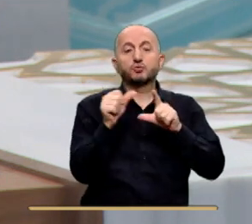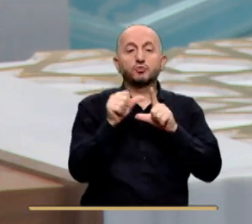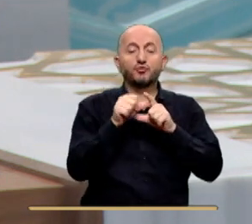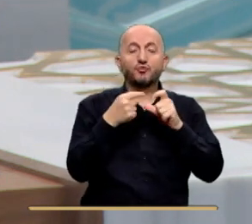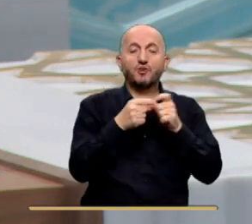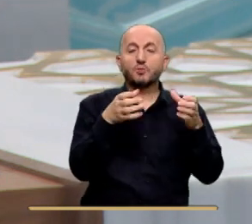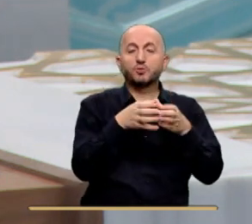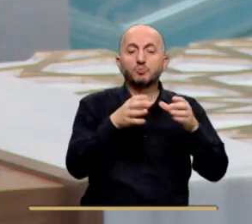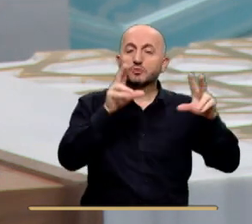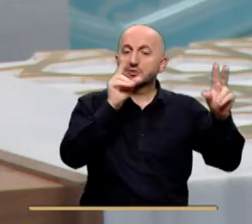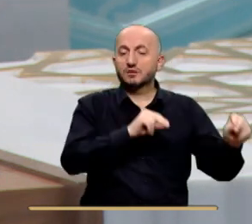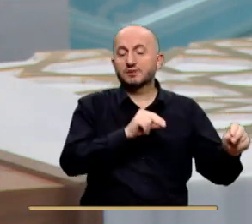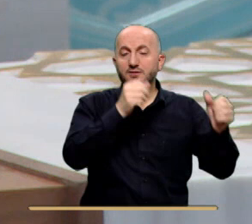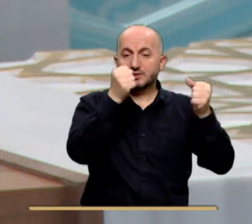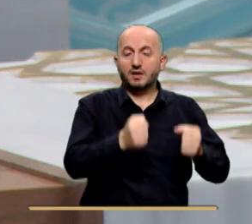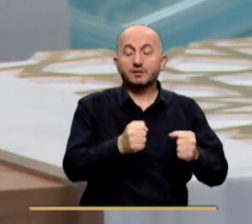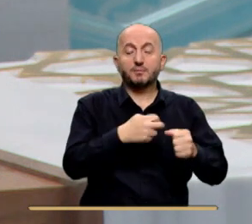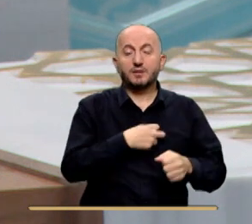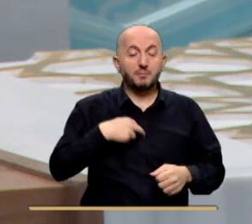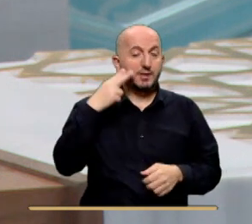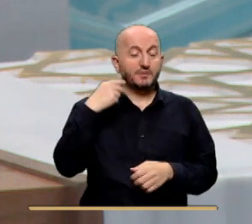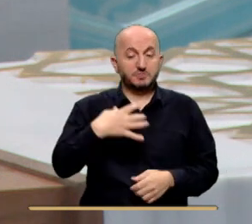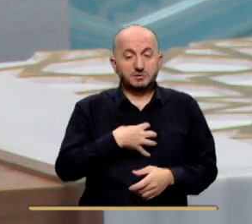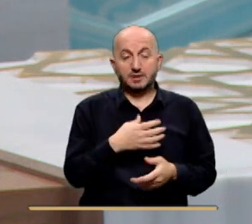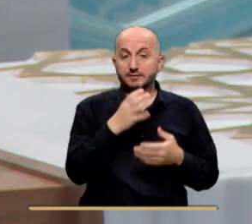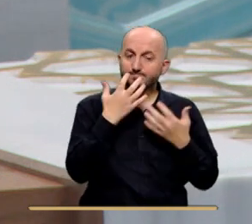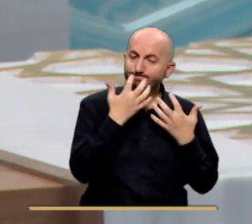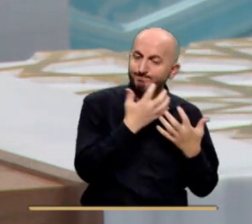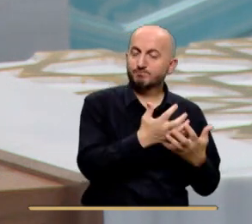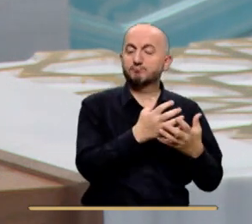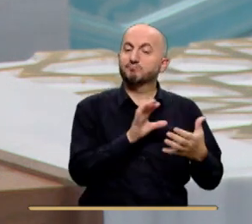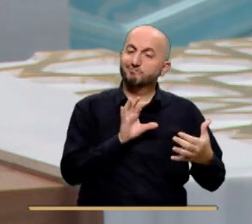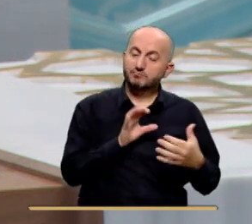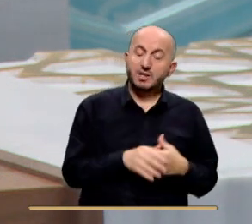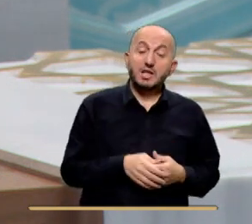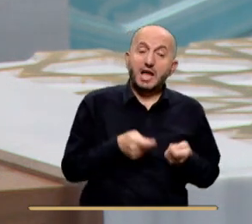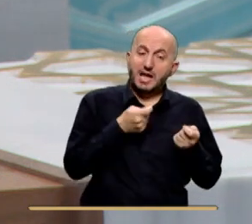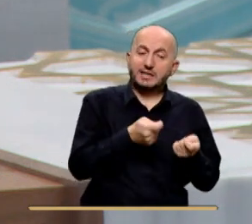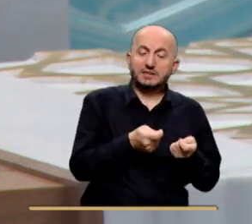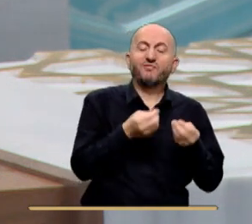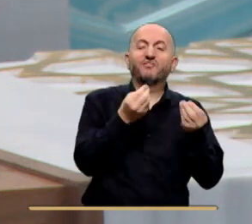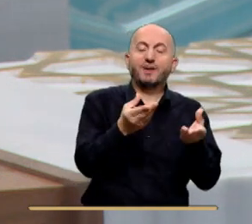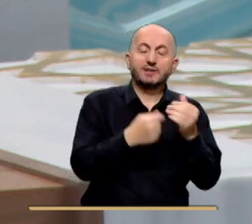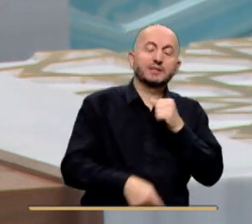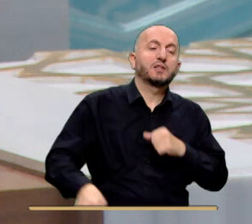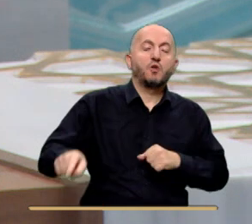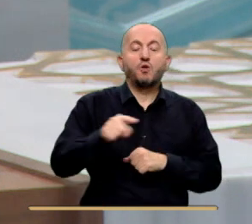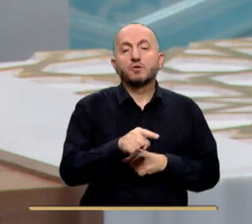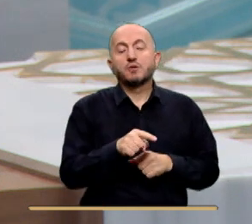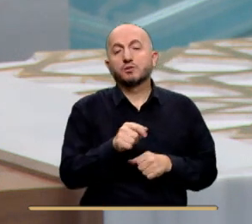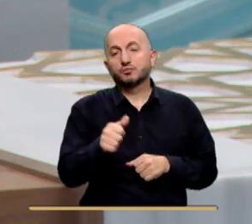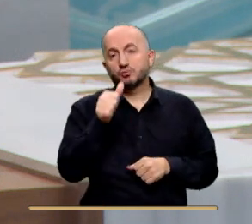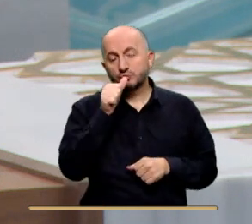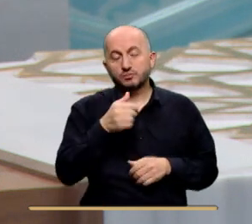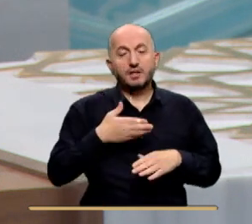kaldığı, Efendimizin bizzat ilgilendiği, onlara eğitim verdiği, onların